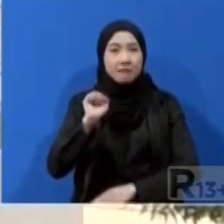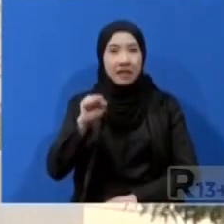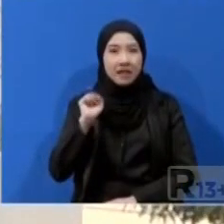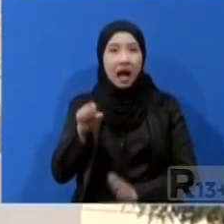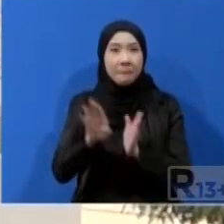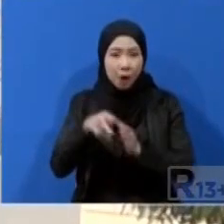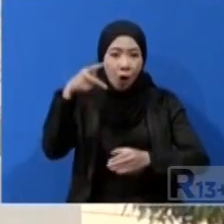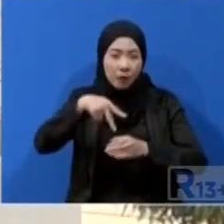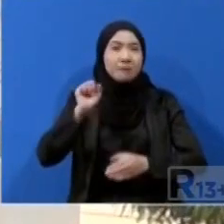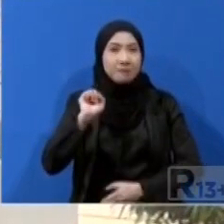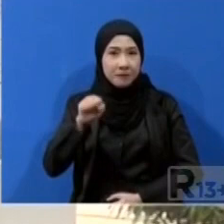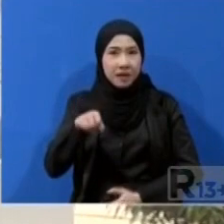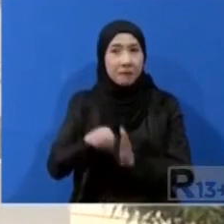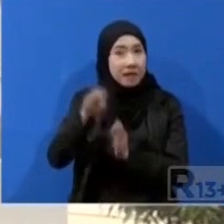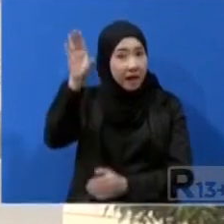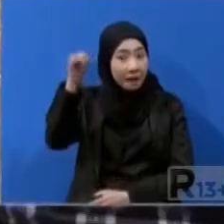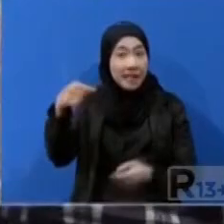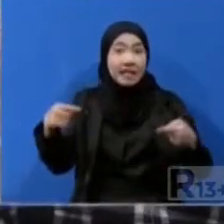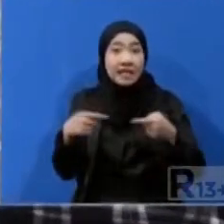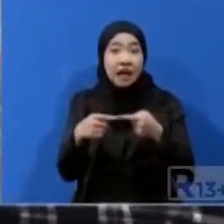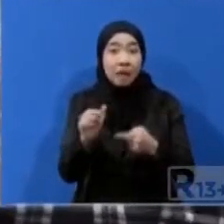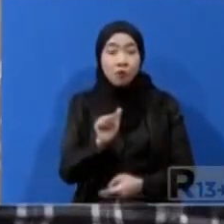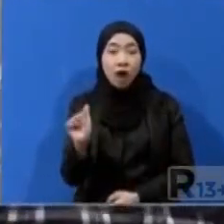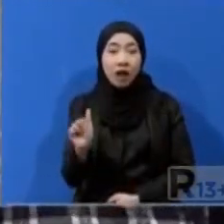berkontribusi menambah capaian sambungan rumah dengan total